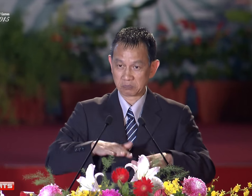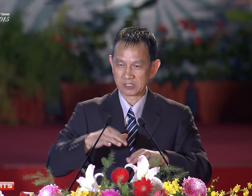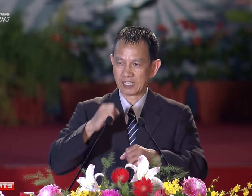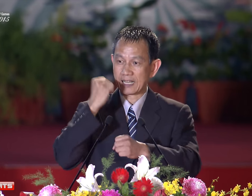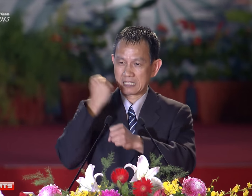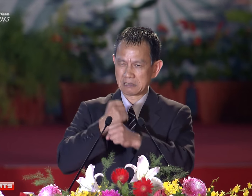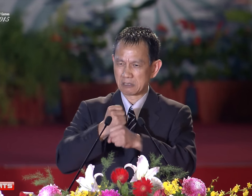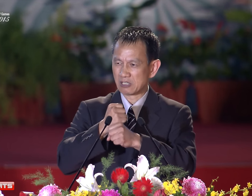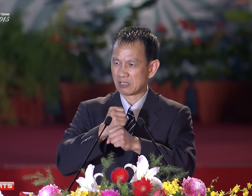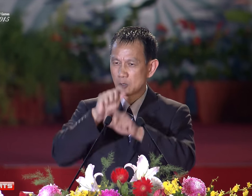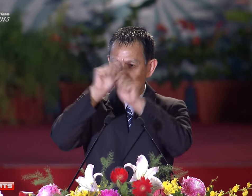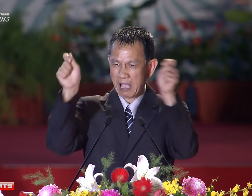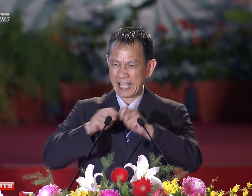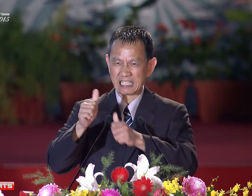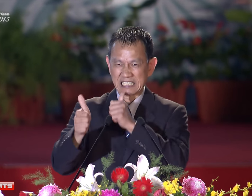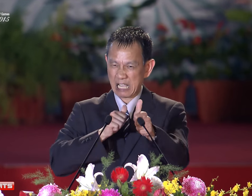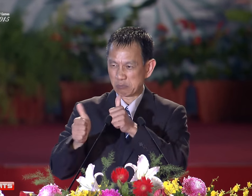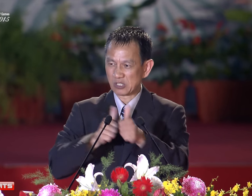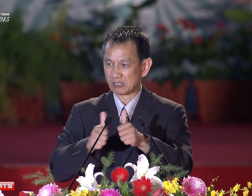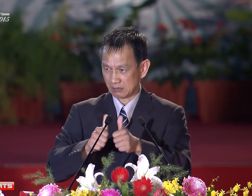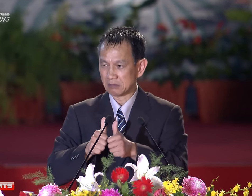让我们中华民国听障运动协会